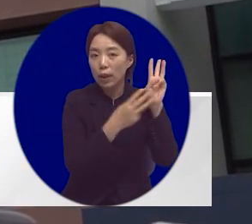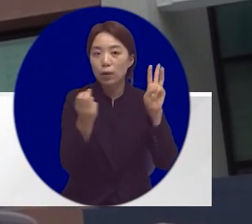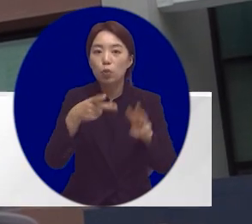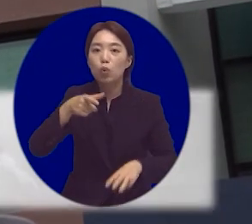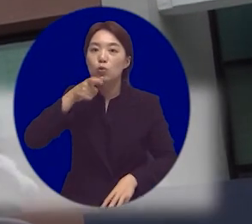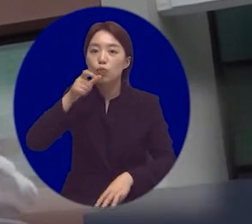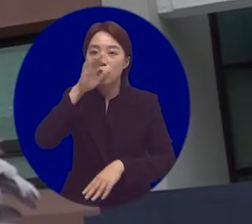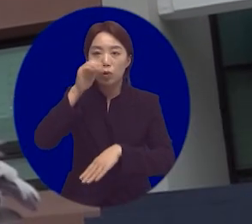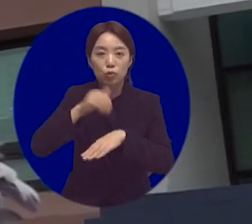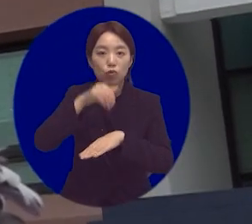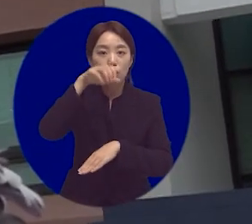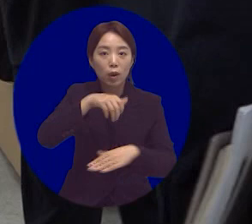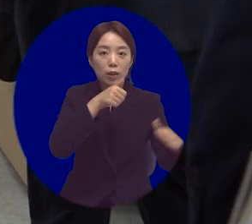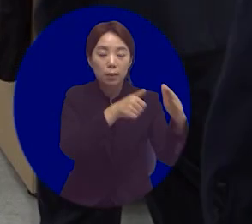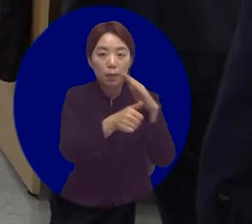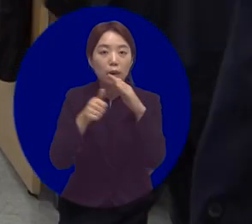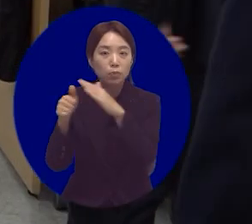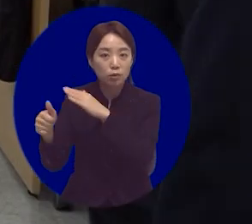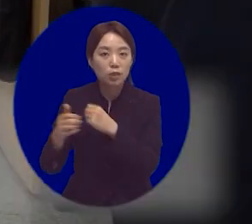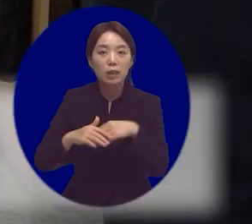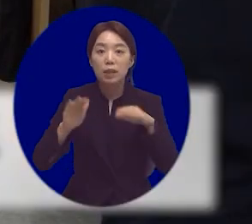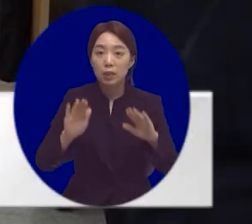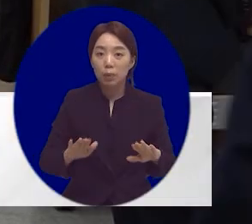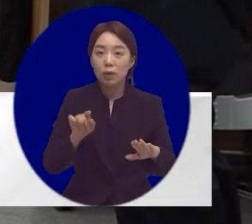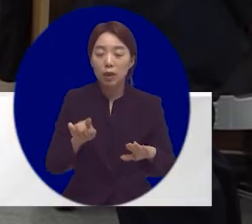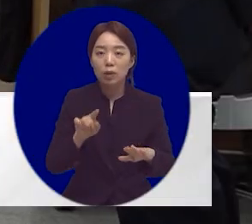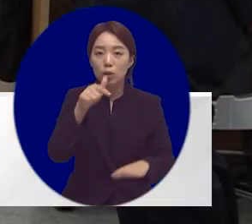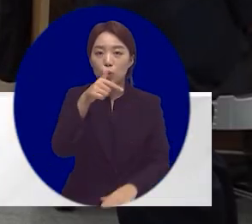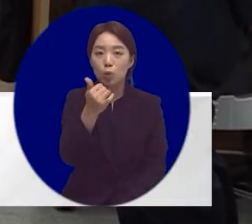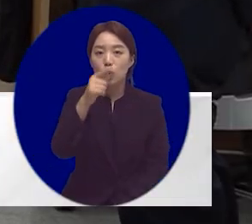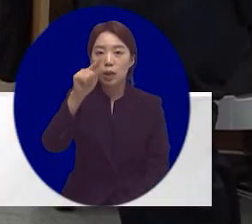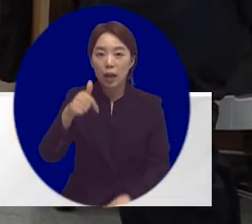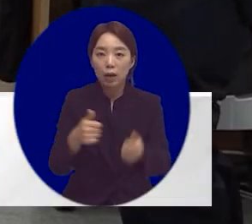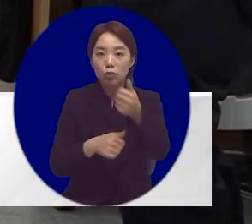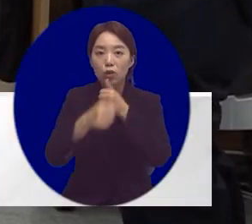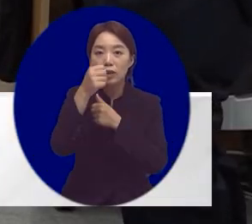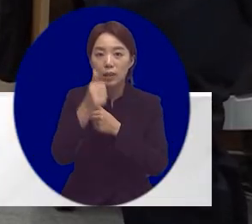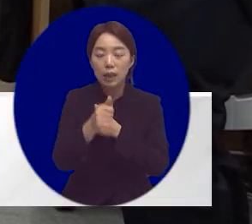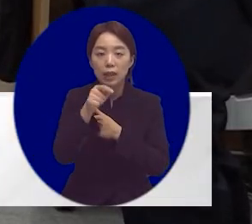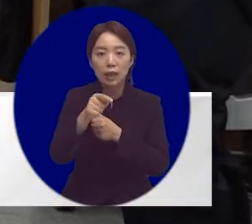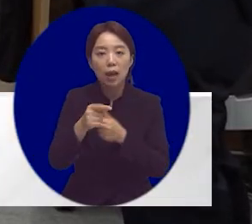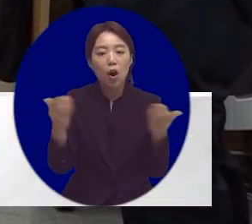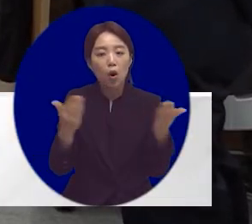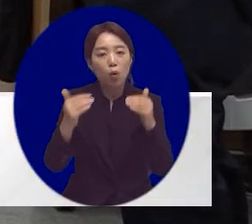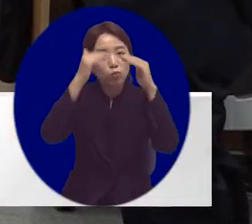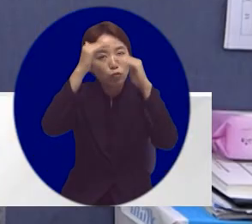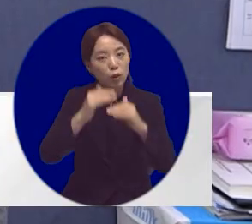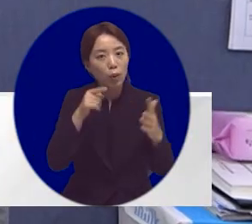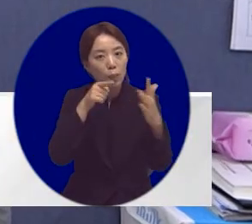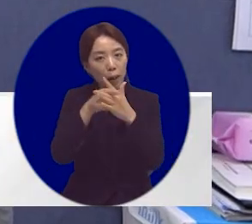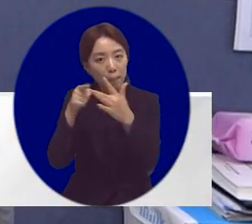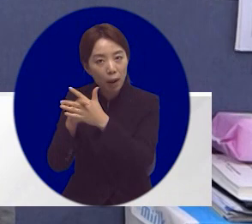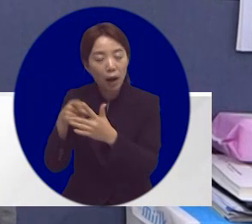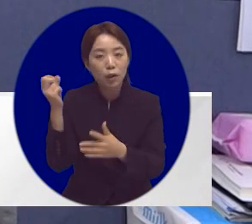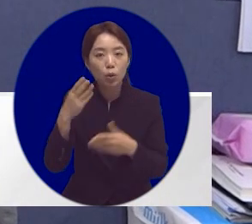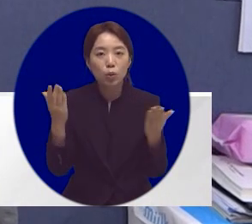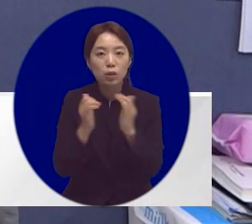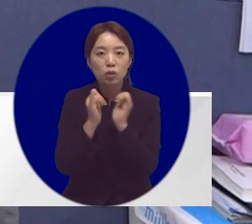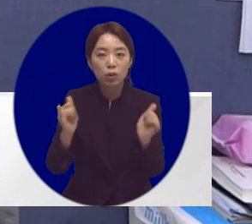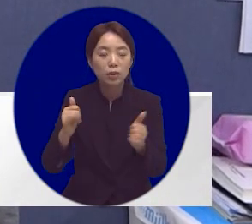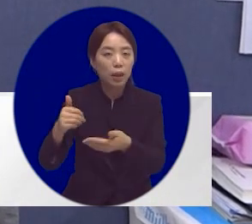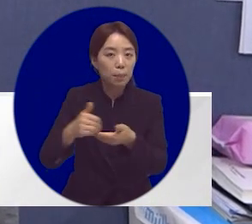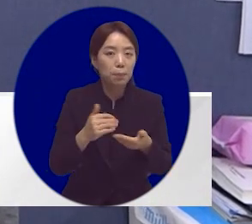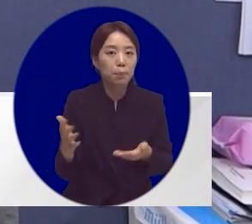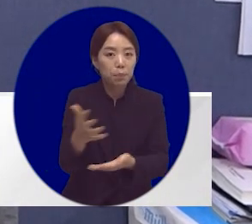수원선거연수원을 방문했습니다. 이번 방문은 노태학 위원장이 각 기관의 업무 현황을 파악하고 직원들의 의견 수렴을